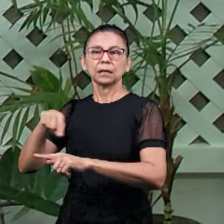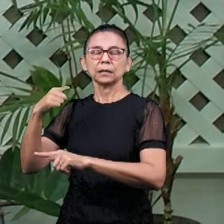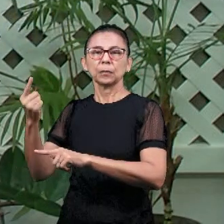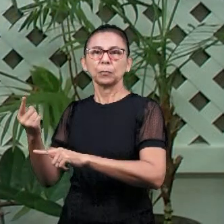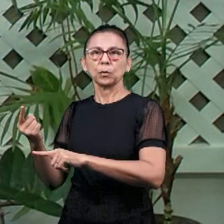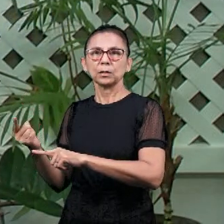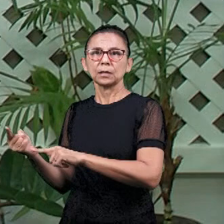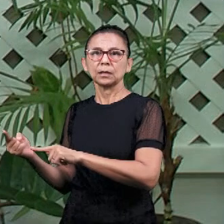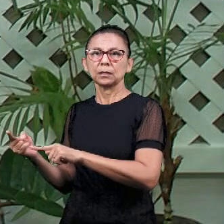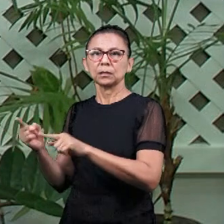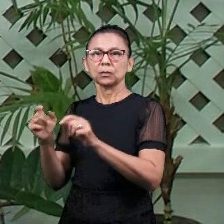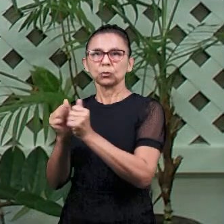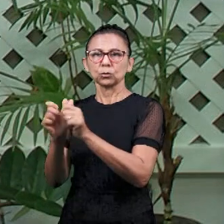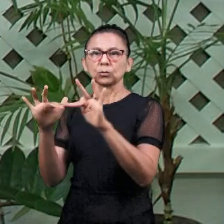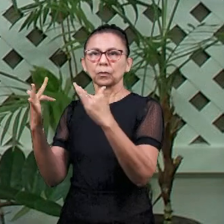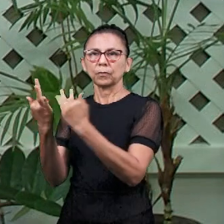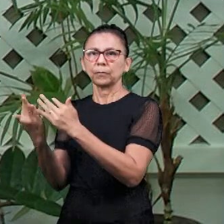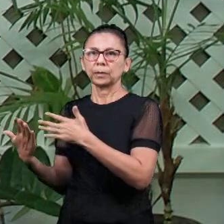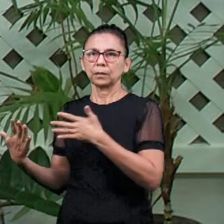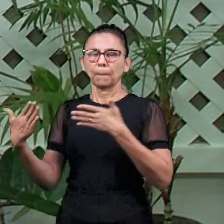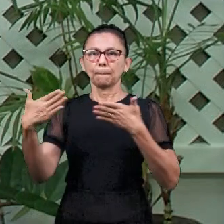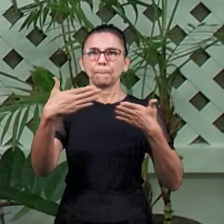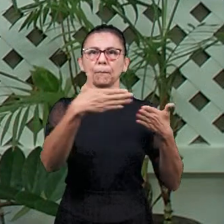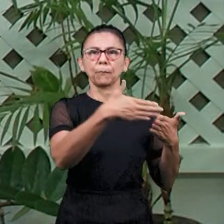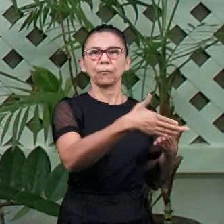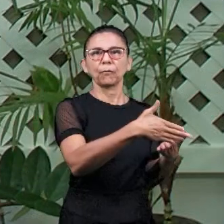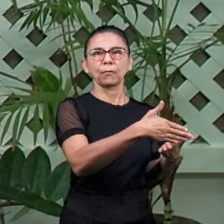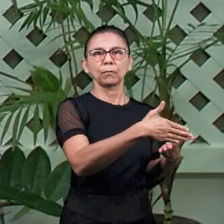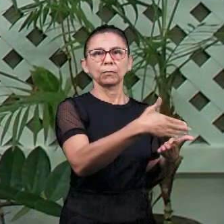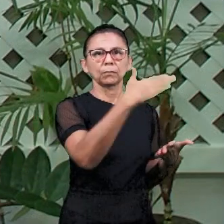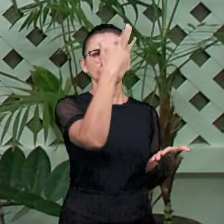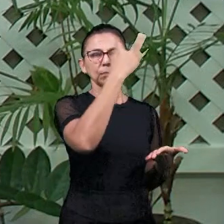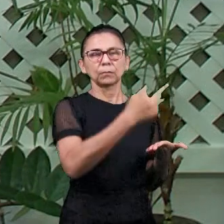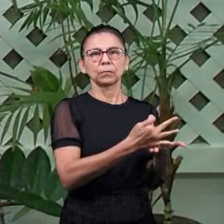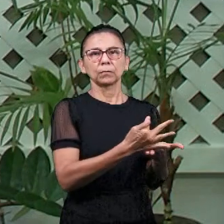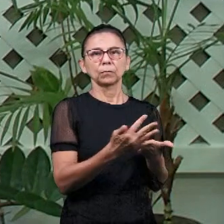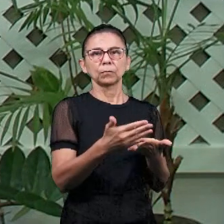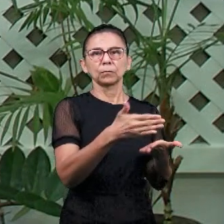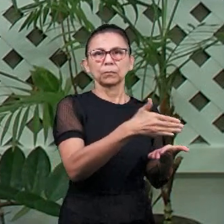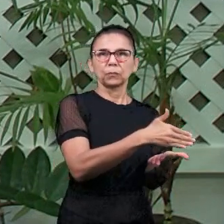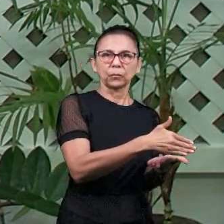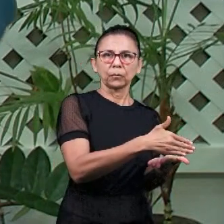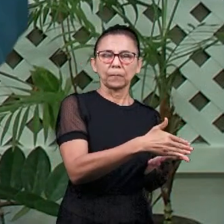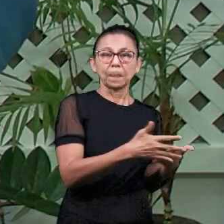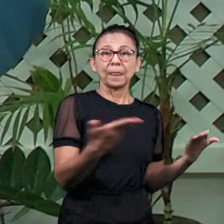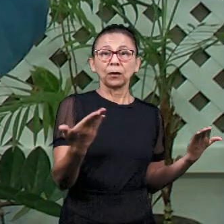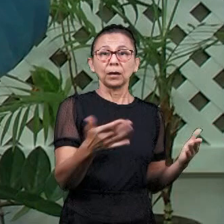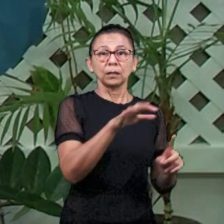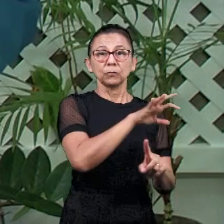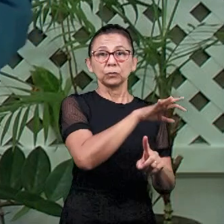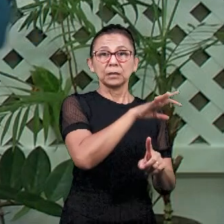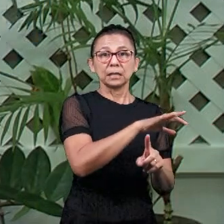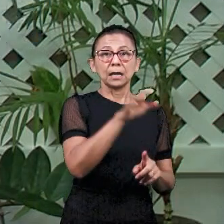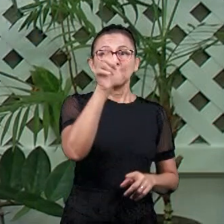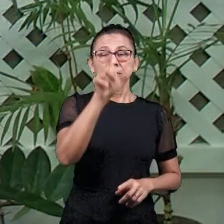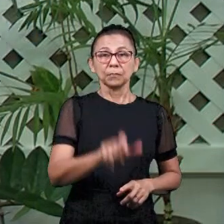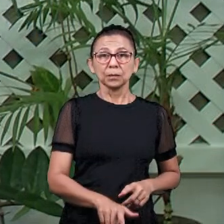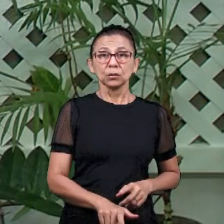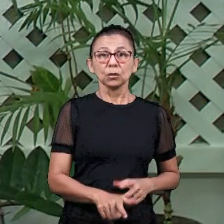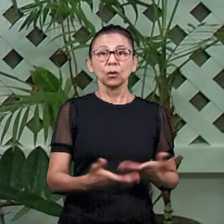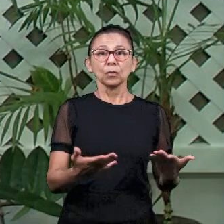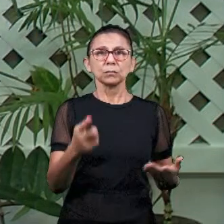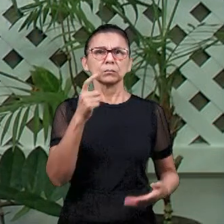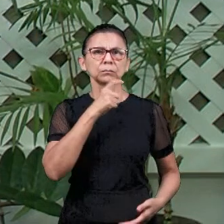pas d'accord avec la bénédiction qu'ils ont reçue. Nous sommes en train de dire depuis le début que la grande œuvre, le Seigneur ne fait pas